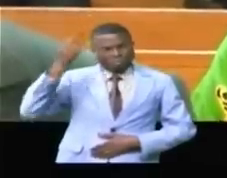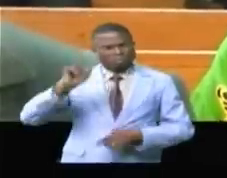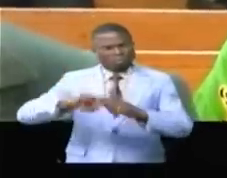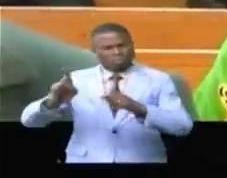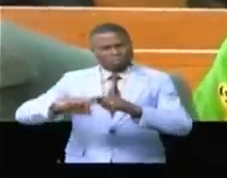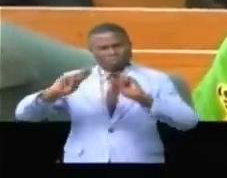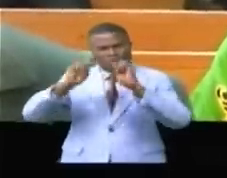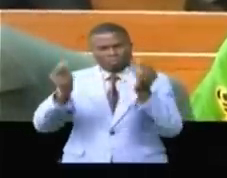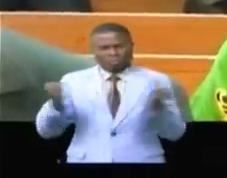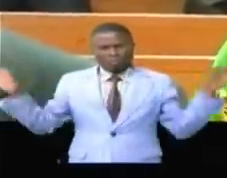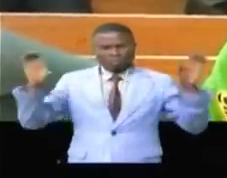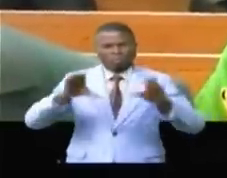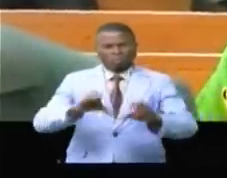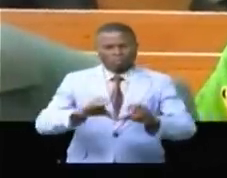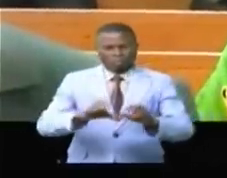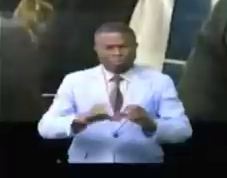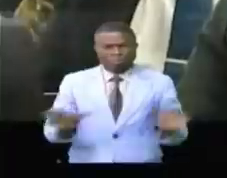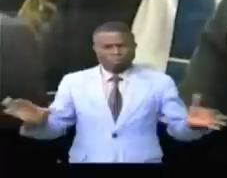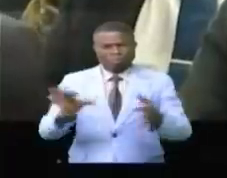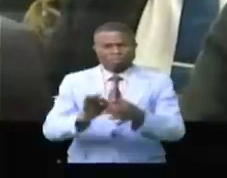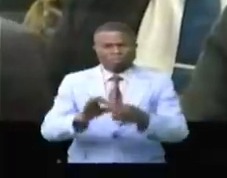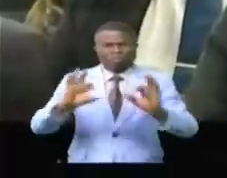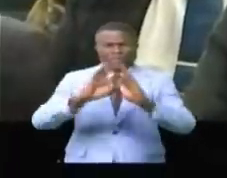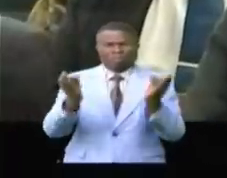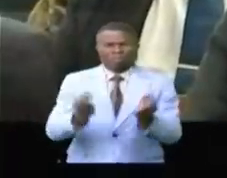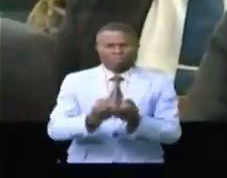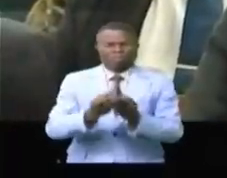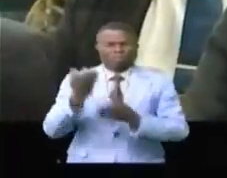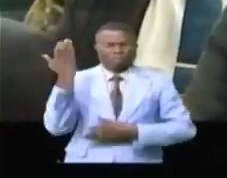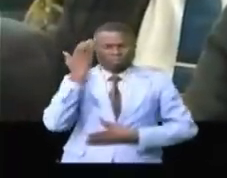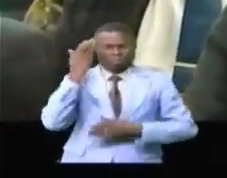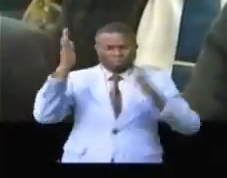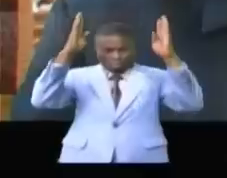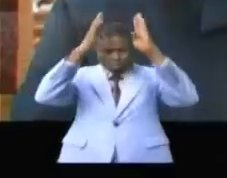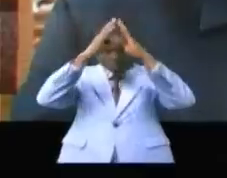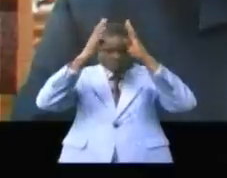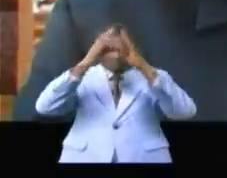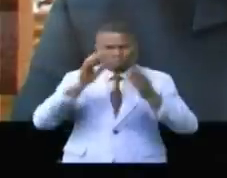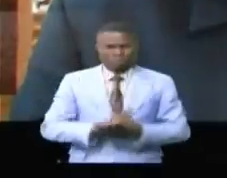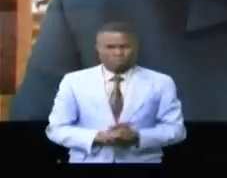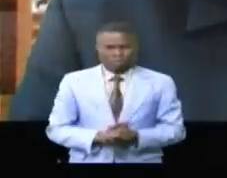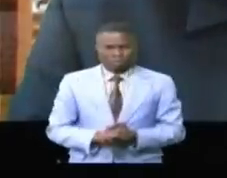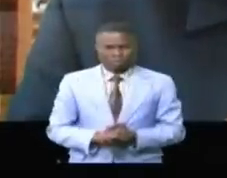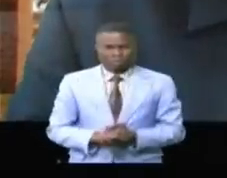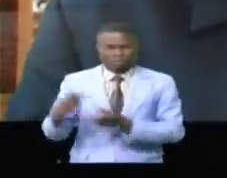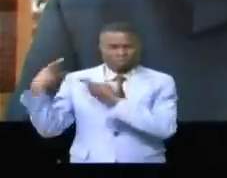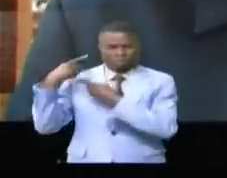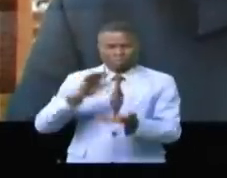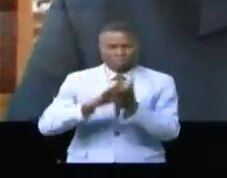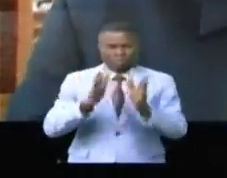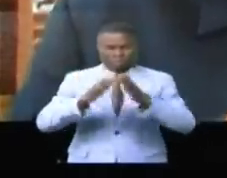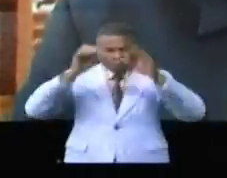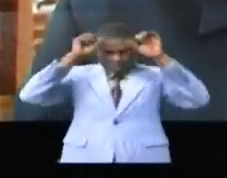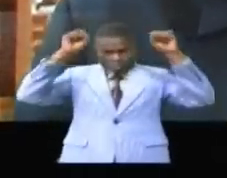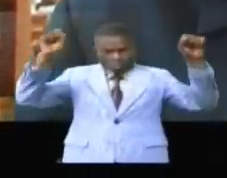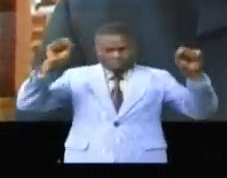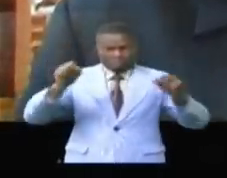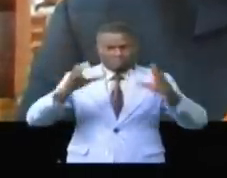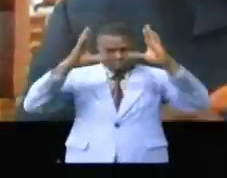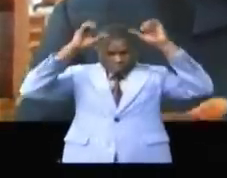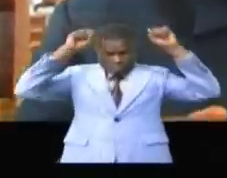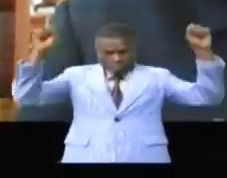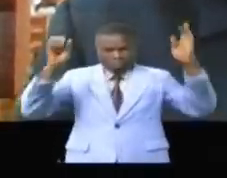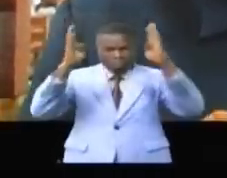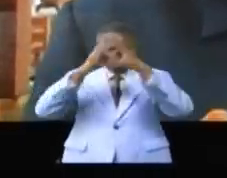confondues, venues communier avec la famille du défunt maréchal Mobutu. Dès sa prise de pouvoir, le maréchal Mobutu